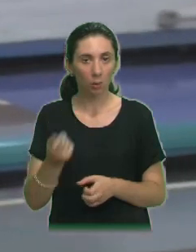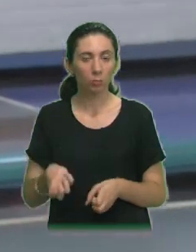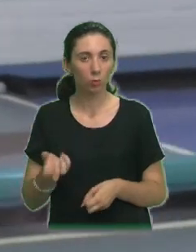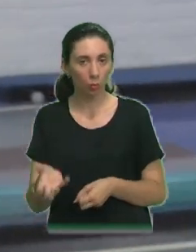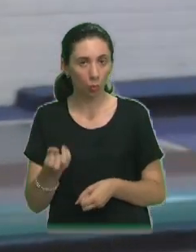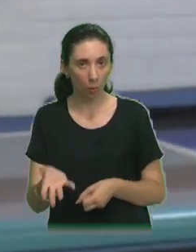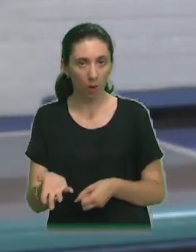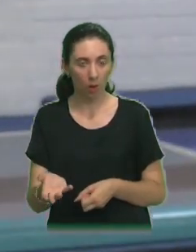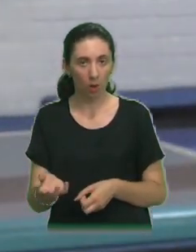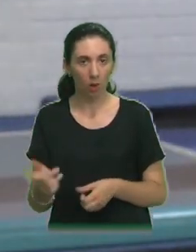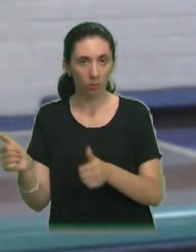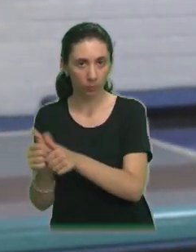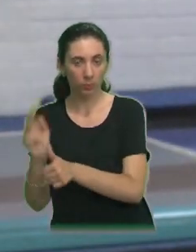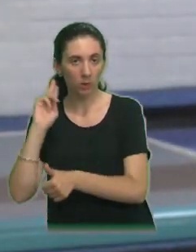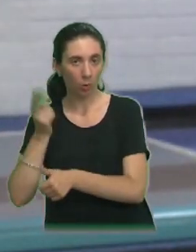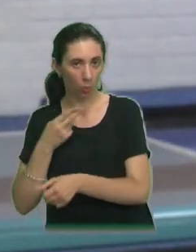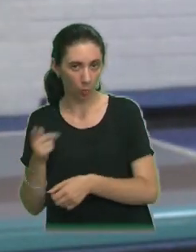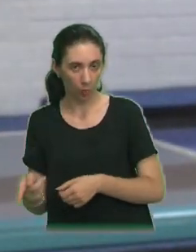sa gluhima.